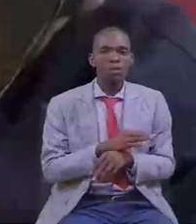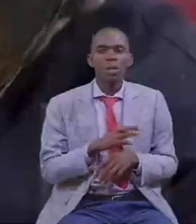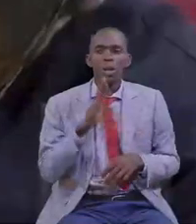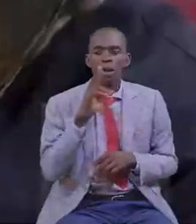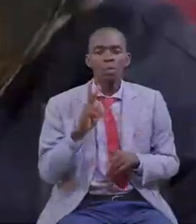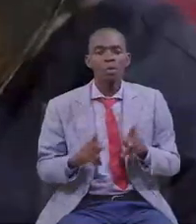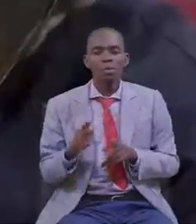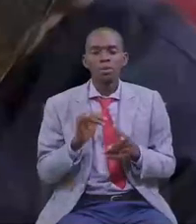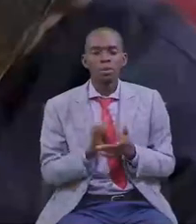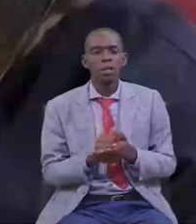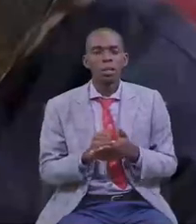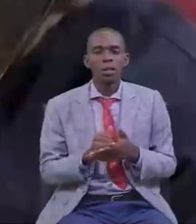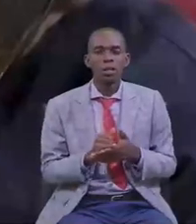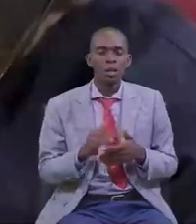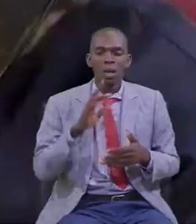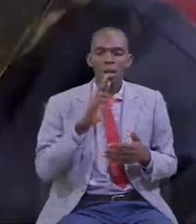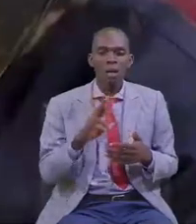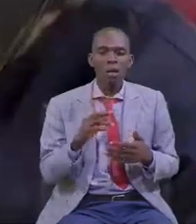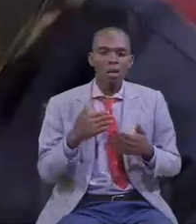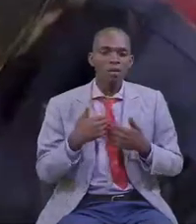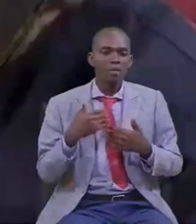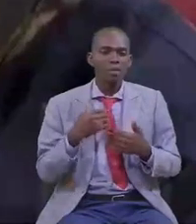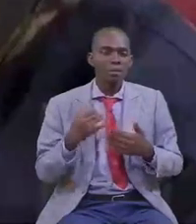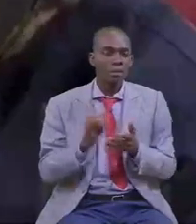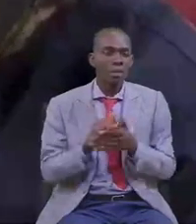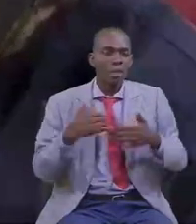Sont ceux-là qui sont positifs.